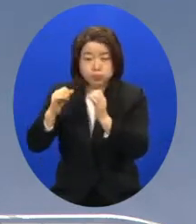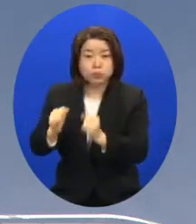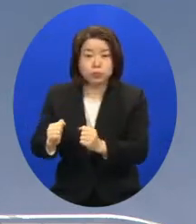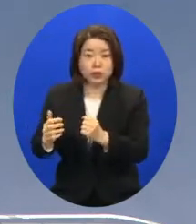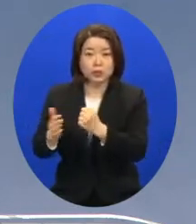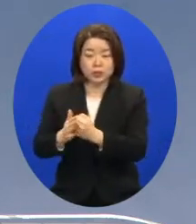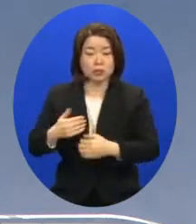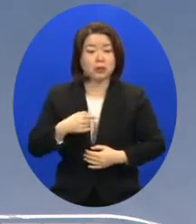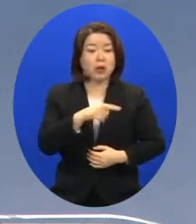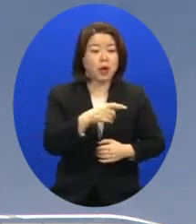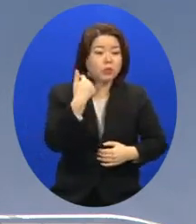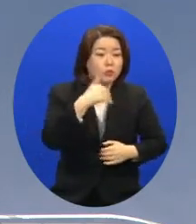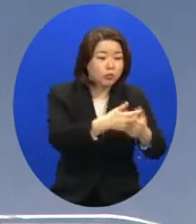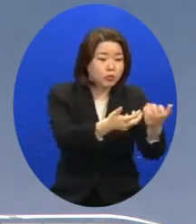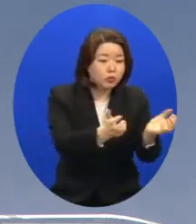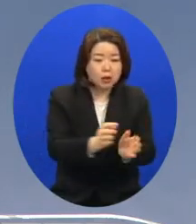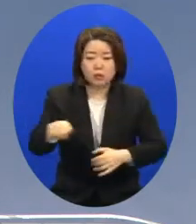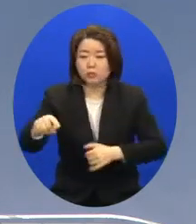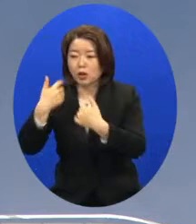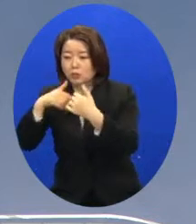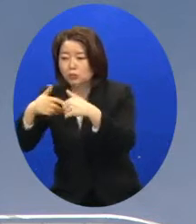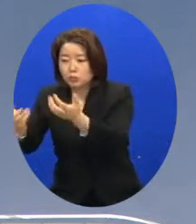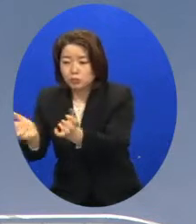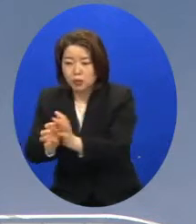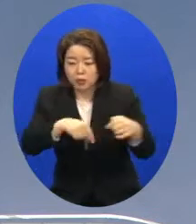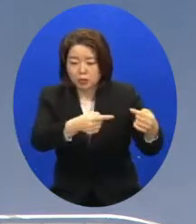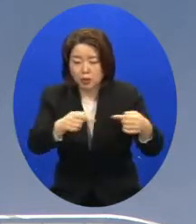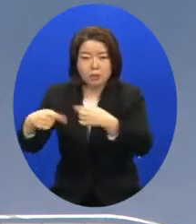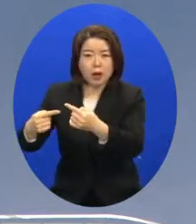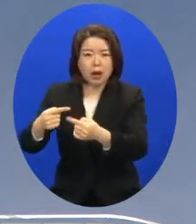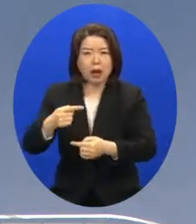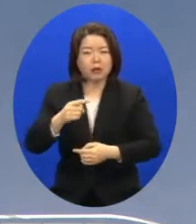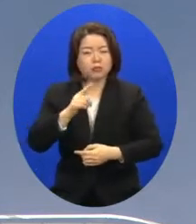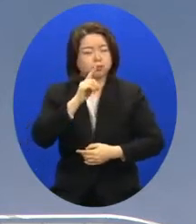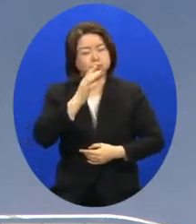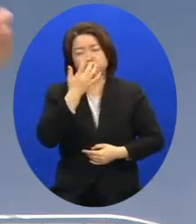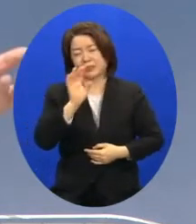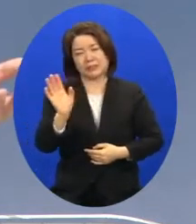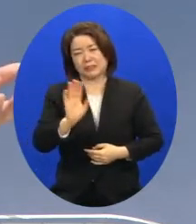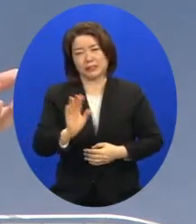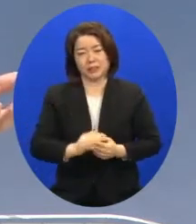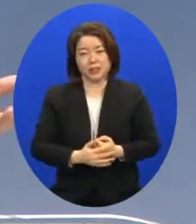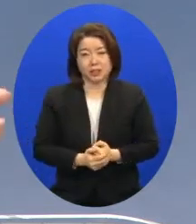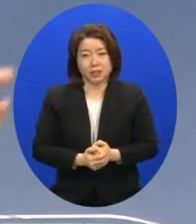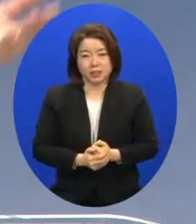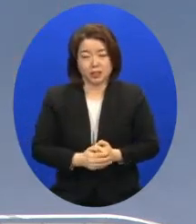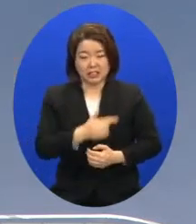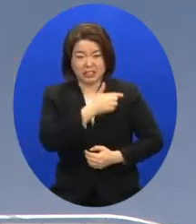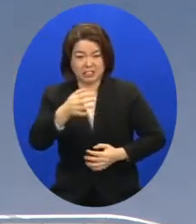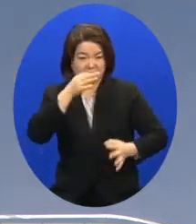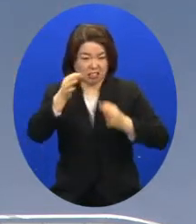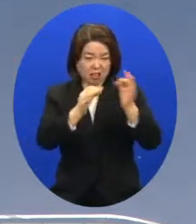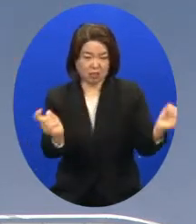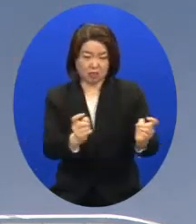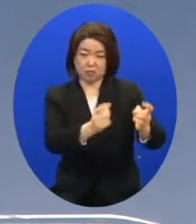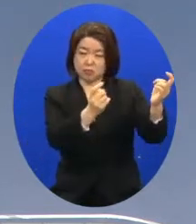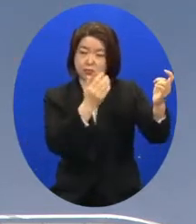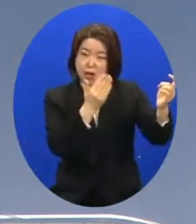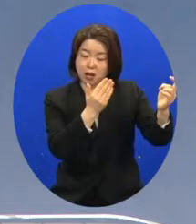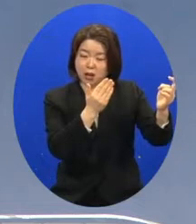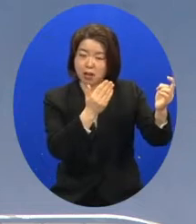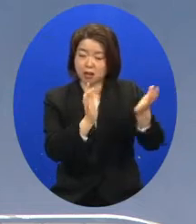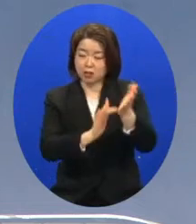나는 누구 파야 누구 파야 그게 말이 됩니까 큰소리 내고 싸울 수 있습니까 예수님을 바루 옆에